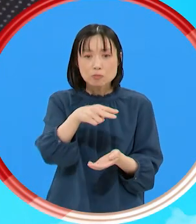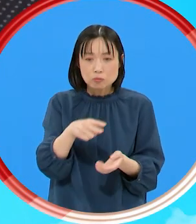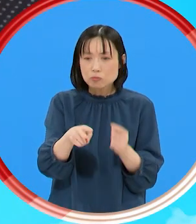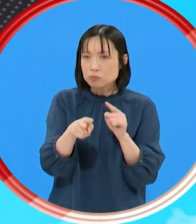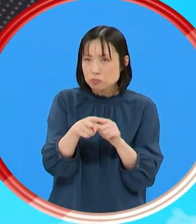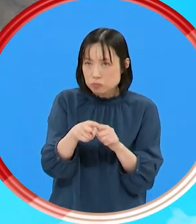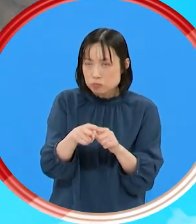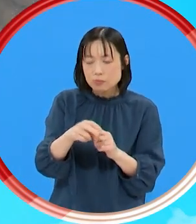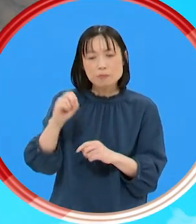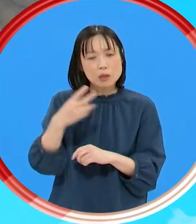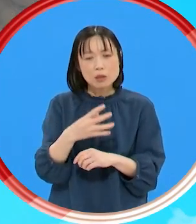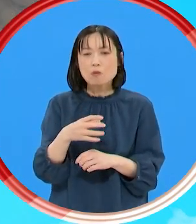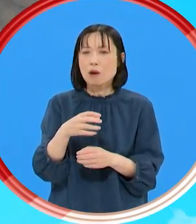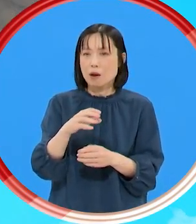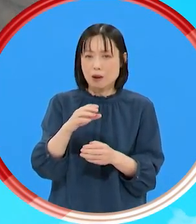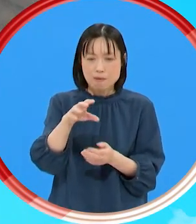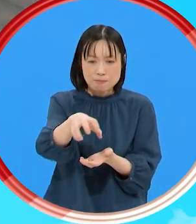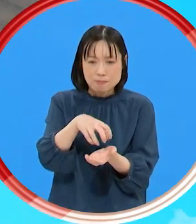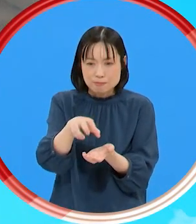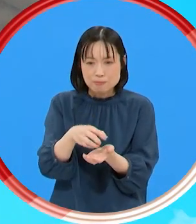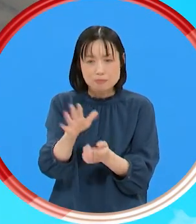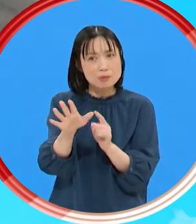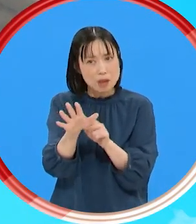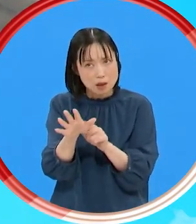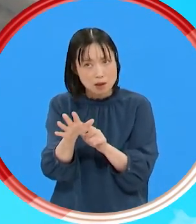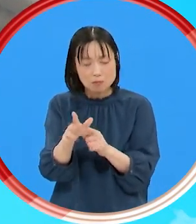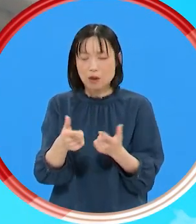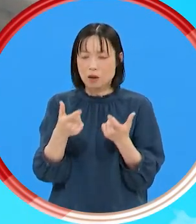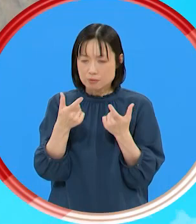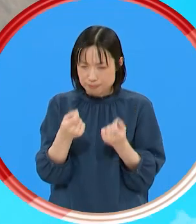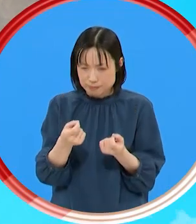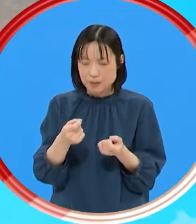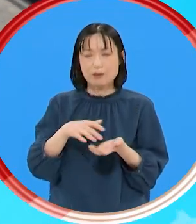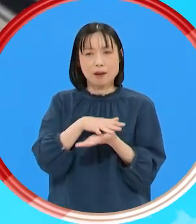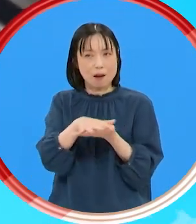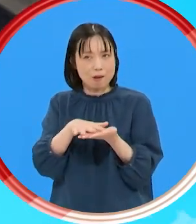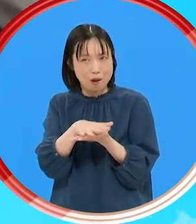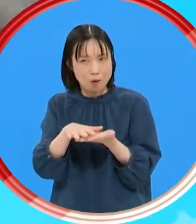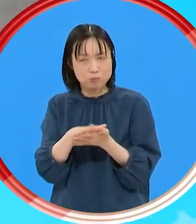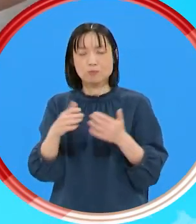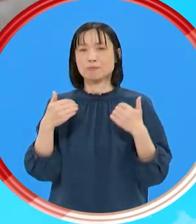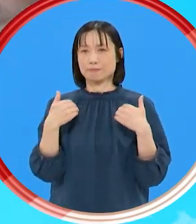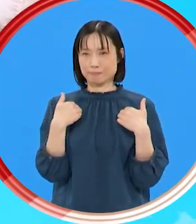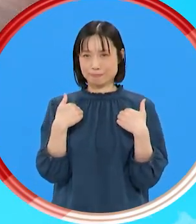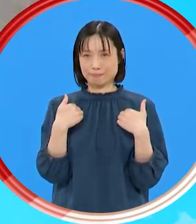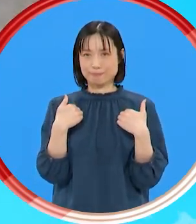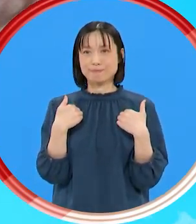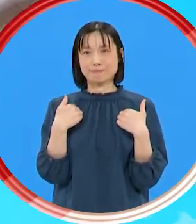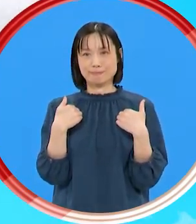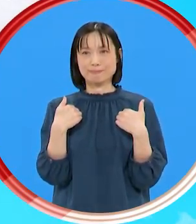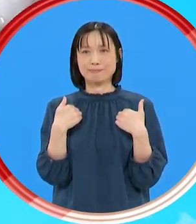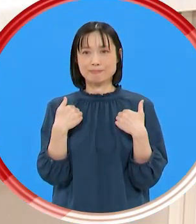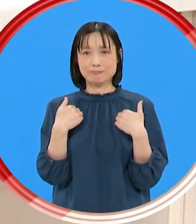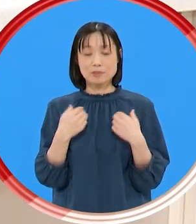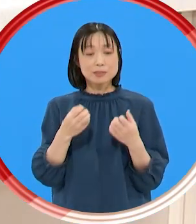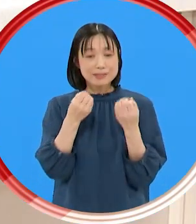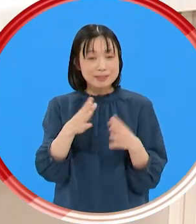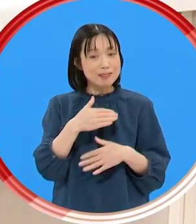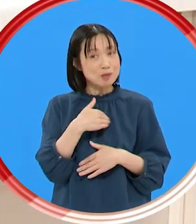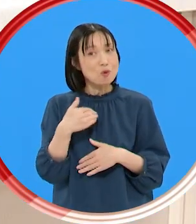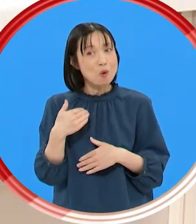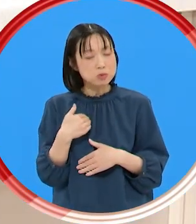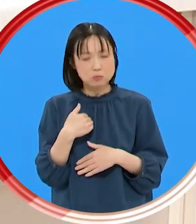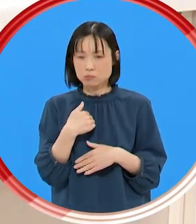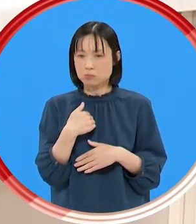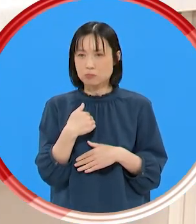ないこと、生肉を扱った調理器具や手はしっかりと洗浄することもポイントです。 新鮮